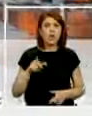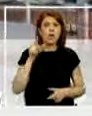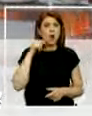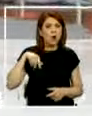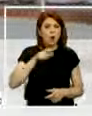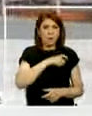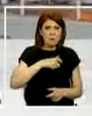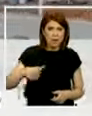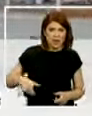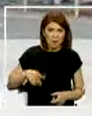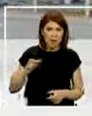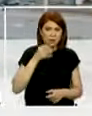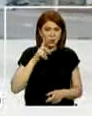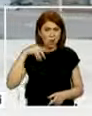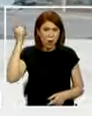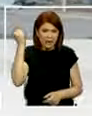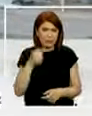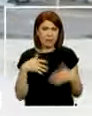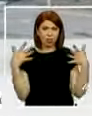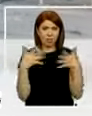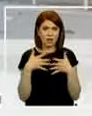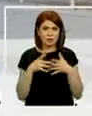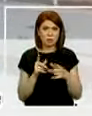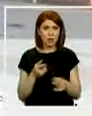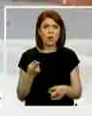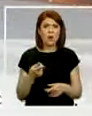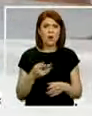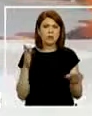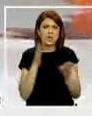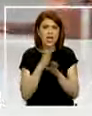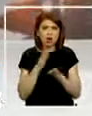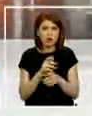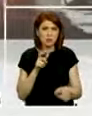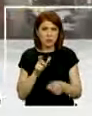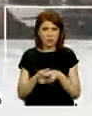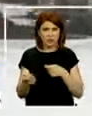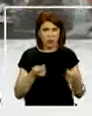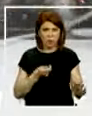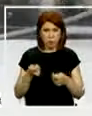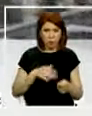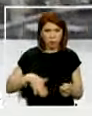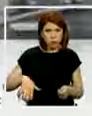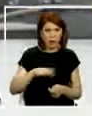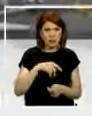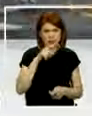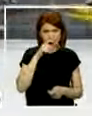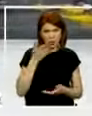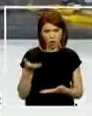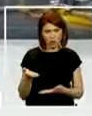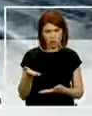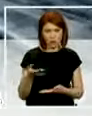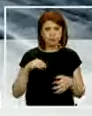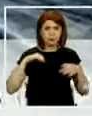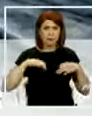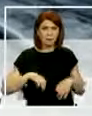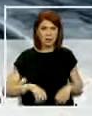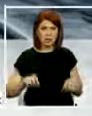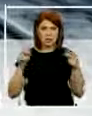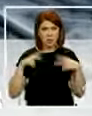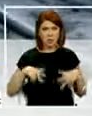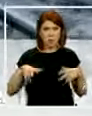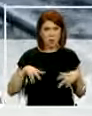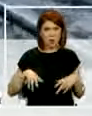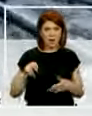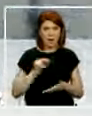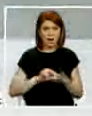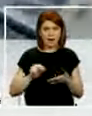regiunii a declarat că este o crimă de război, un act de teroare asupra populației civile din acest oraș industrial. Președintele Volodymyr Zelensky